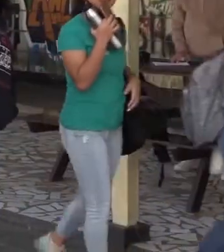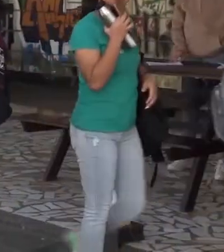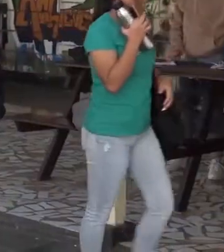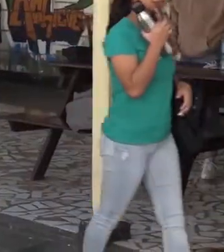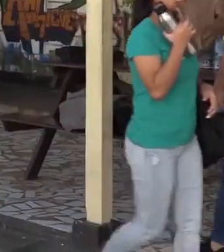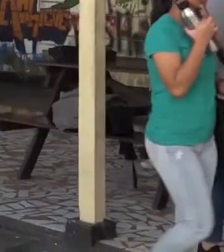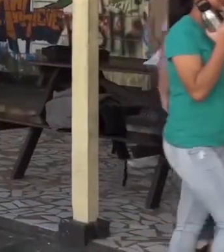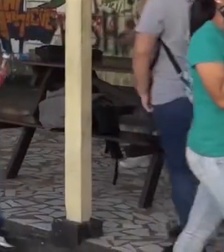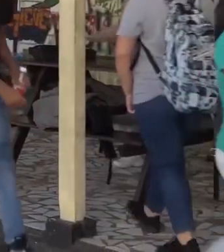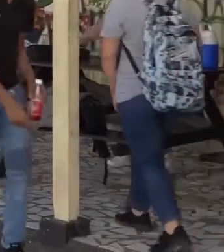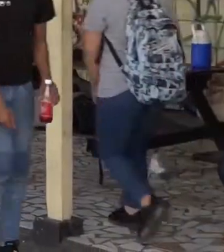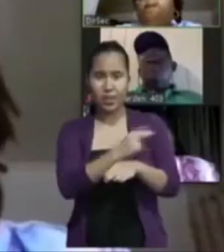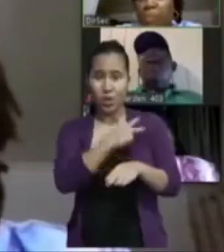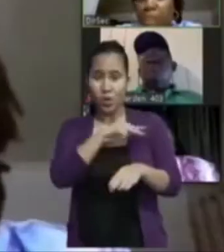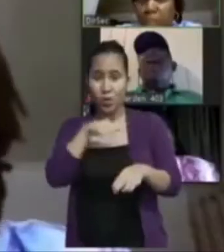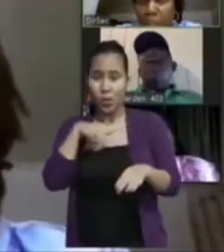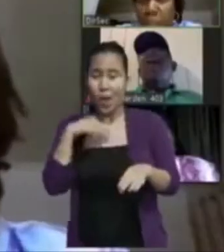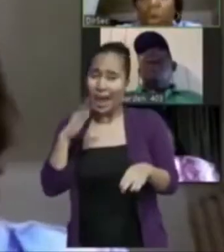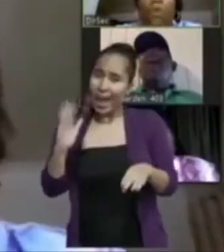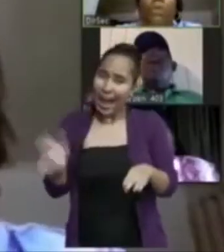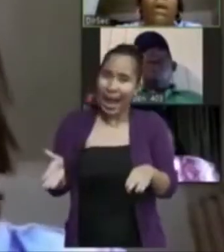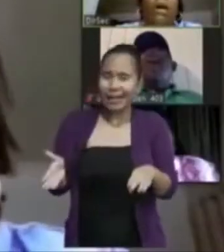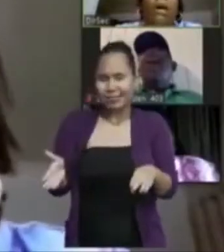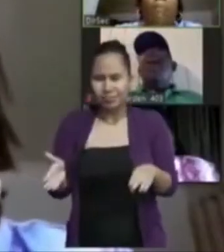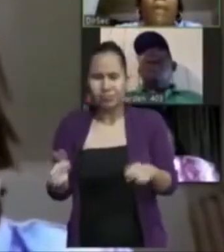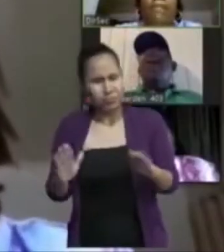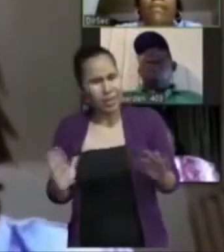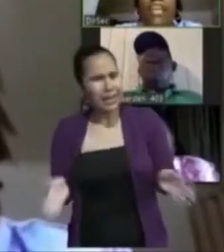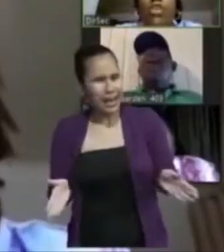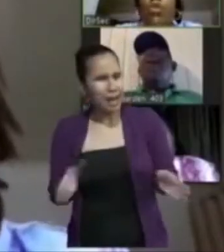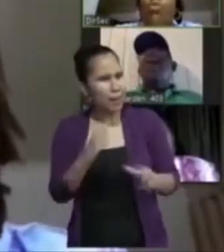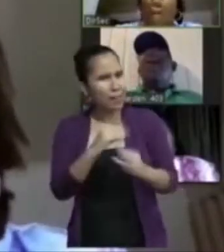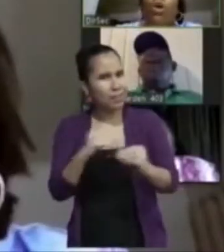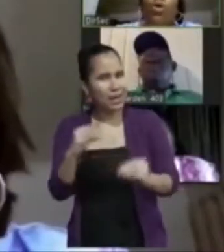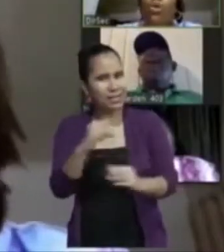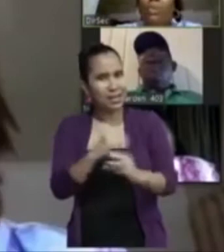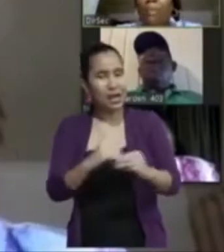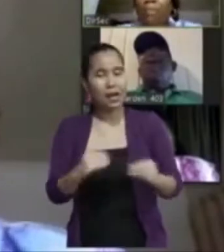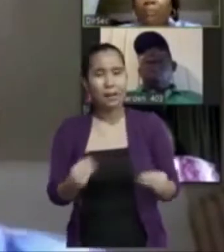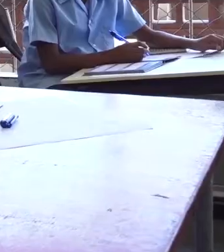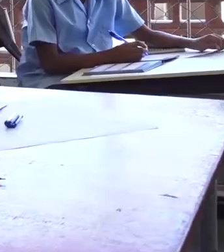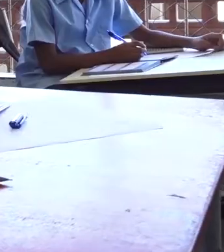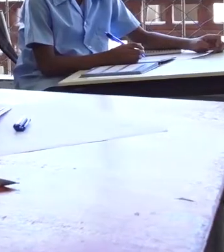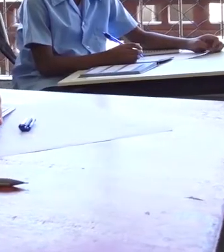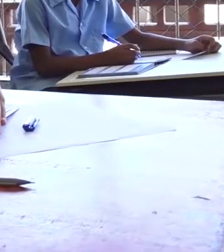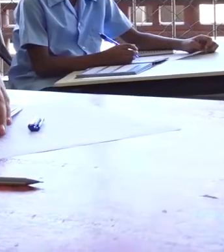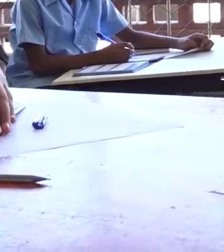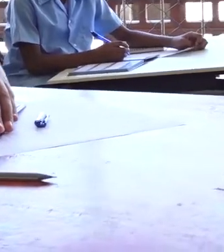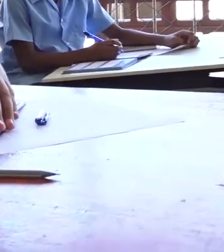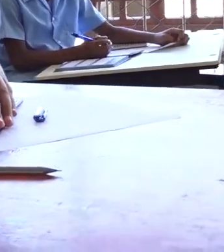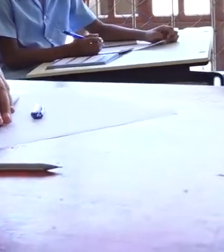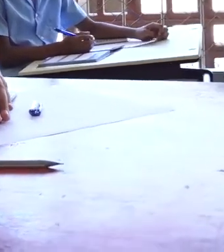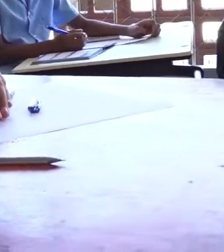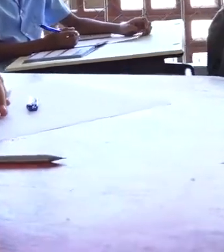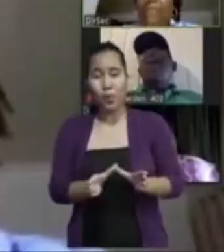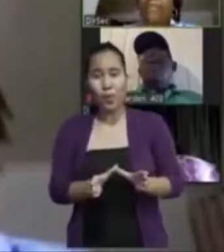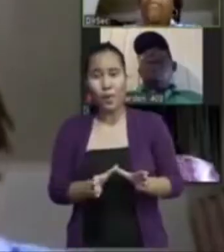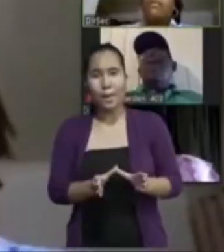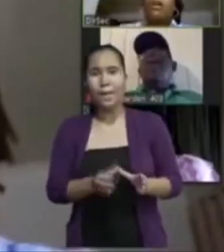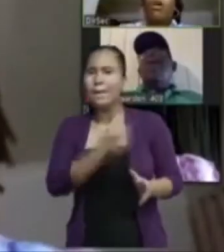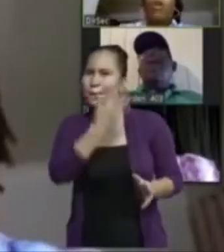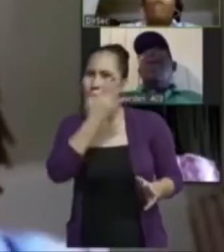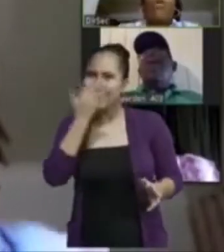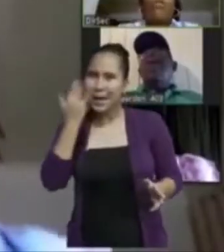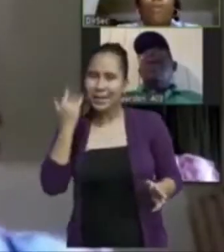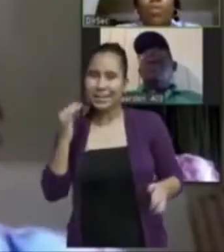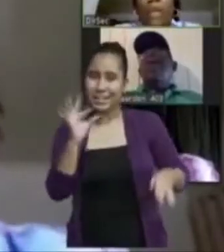er min of meer al een beetje uit. Bij deze groep kunnen we dan makkelijker de leerstof die gemist